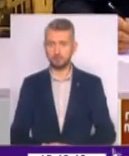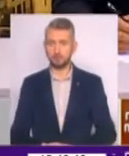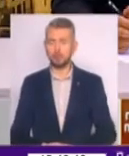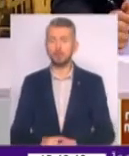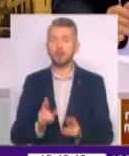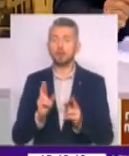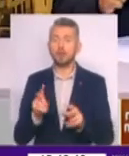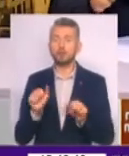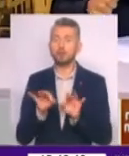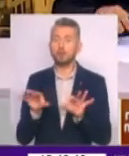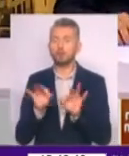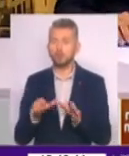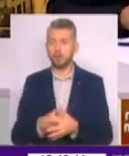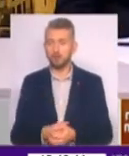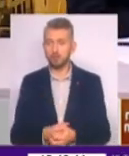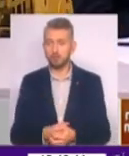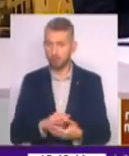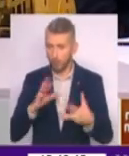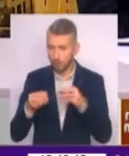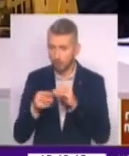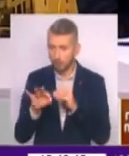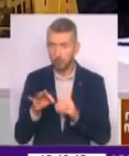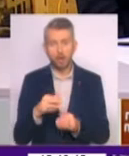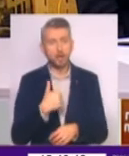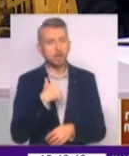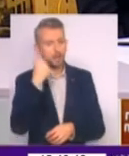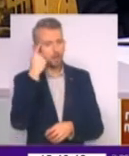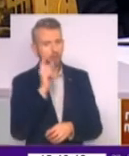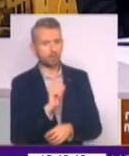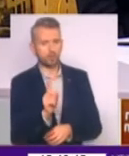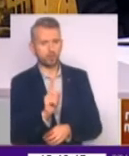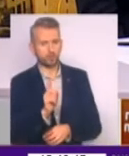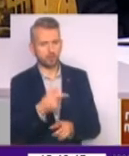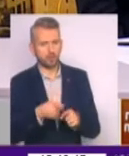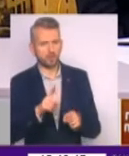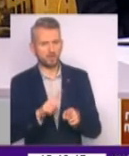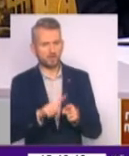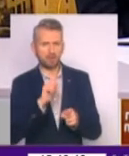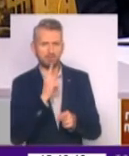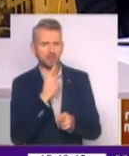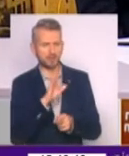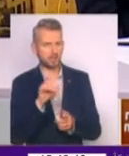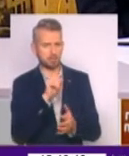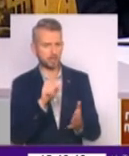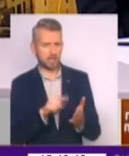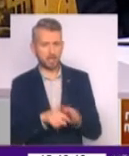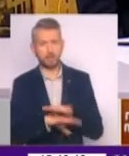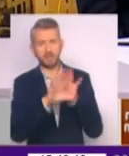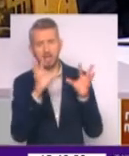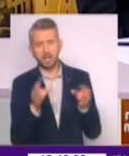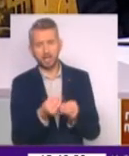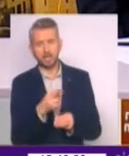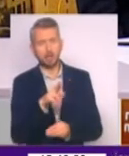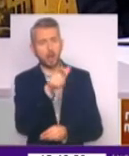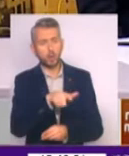Яким чином можна прокоментувати? Я думаю, що я просто так. Я думаю, що це не складне питання. Взагалі, для